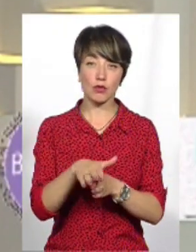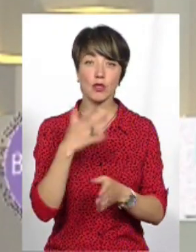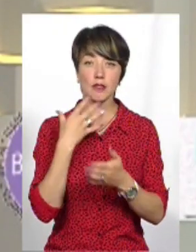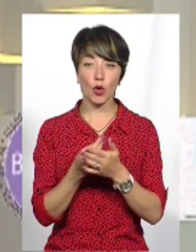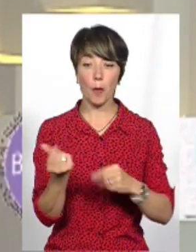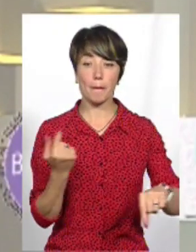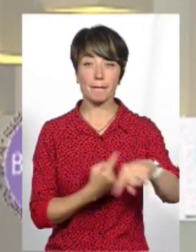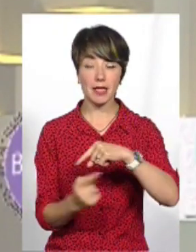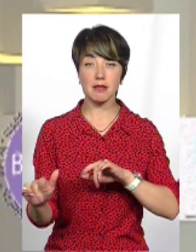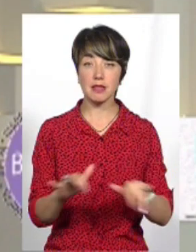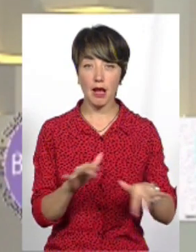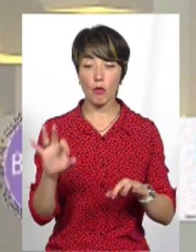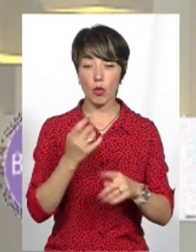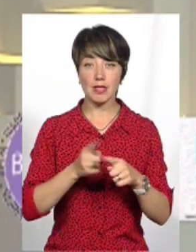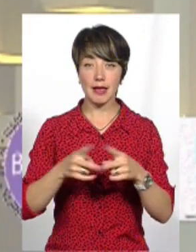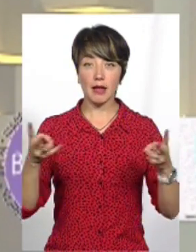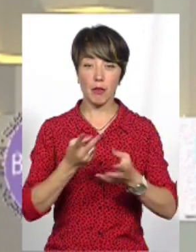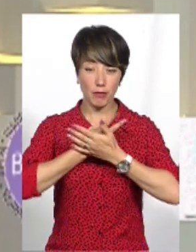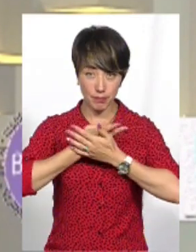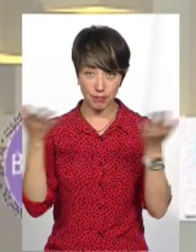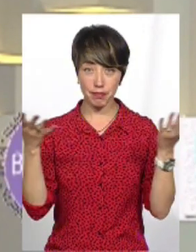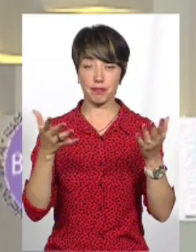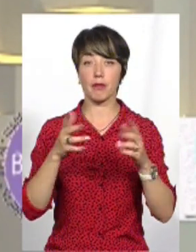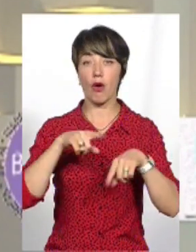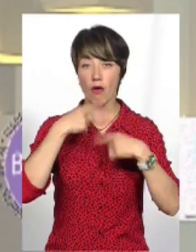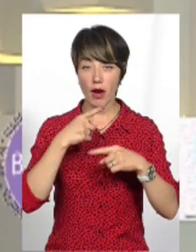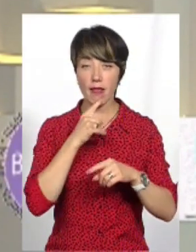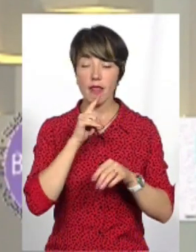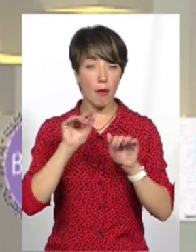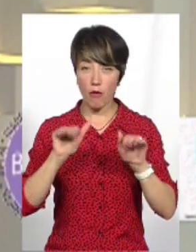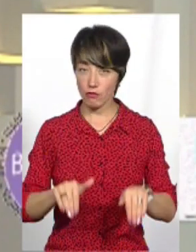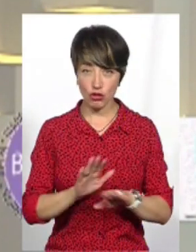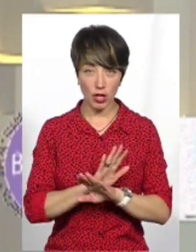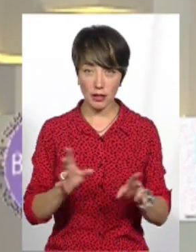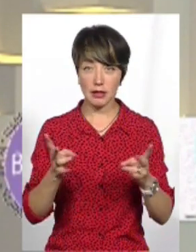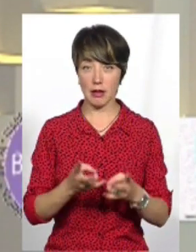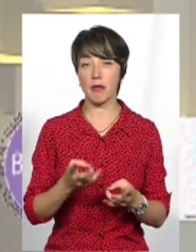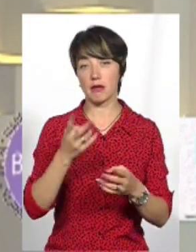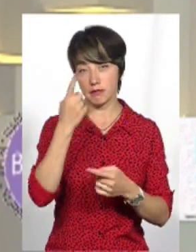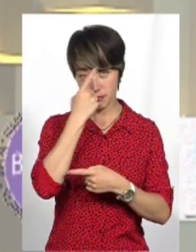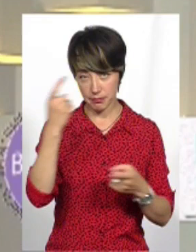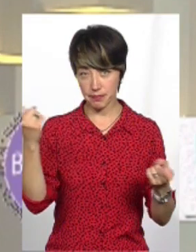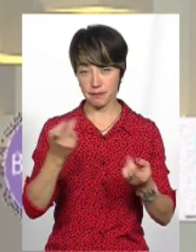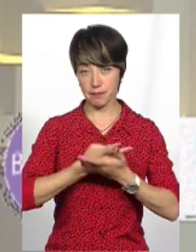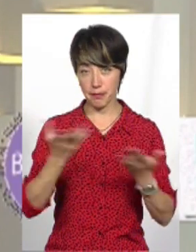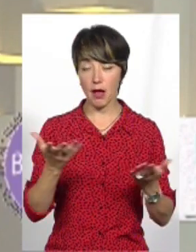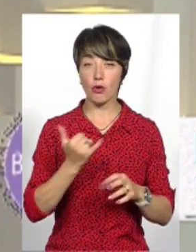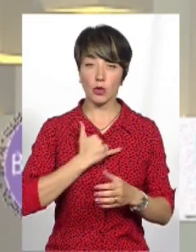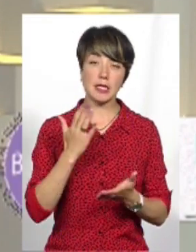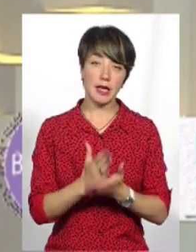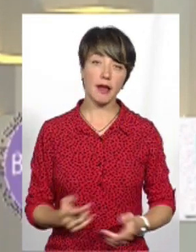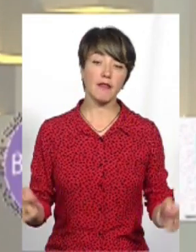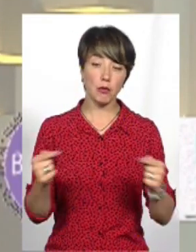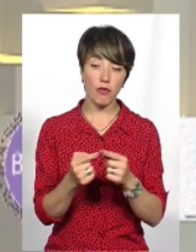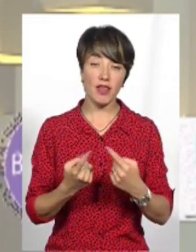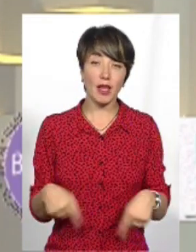свою підприємницьку діяльність, про це треба кричати, про це треба не мовчати, про це треба заявляти. І в нас є